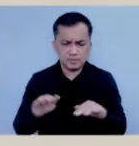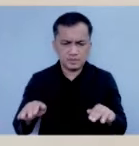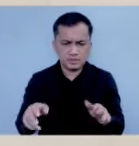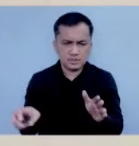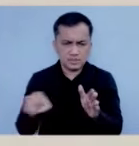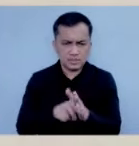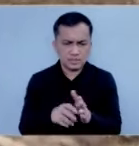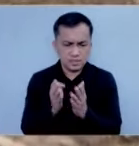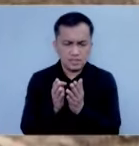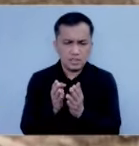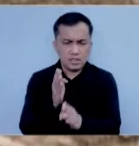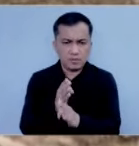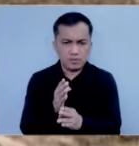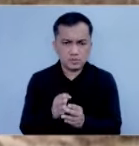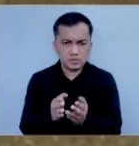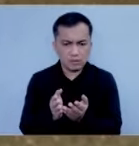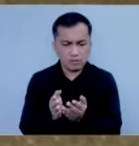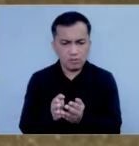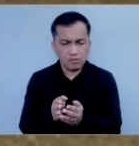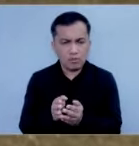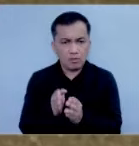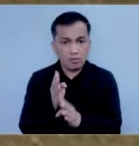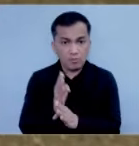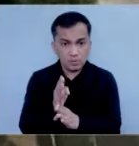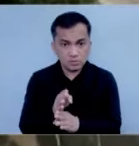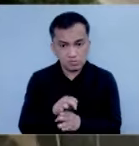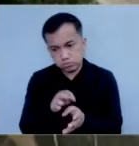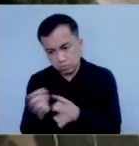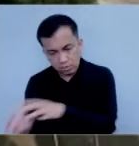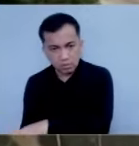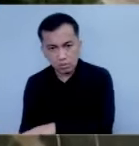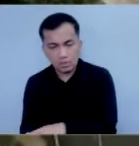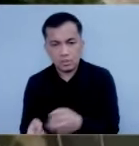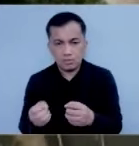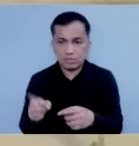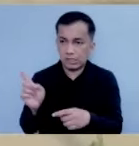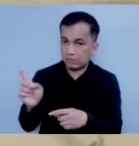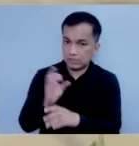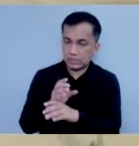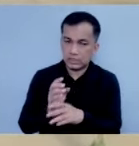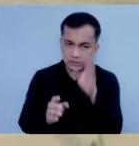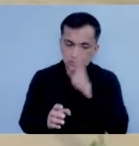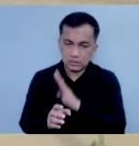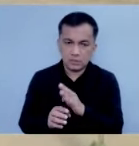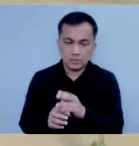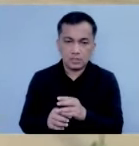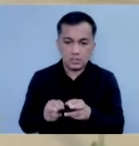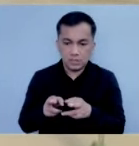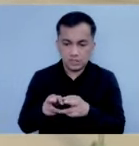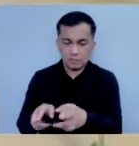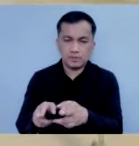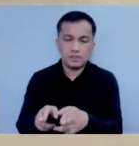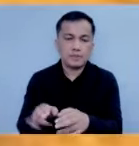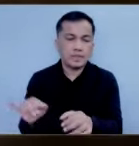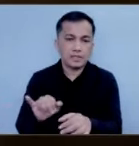na inanod ng baha. Maraming sasakyan din ang nawasak at nagmistulang ilog ang kalsada ng